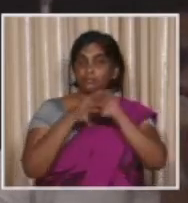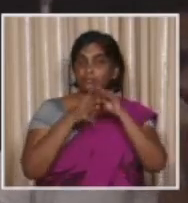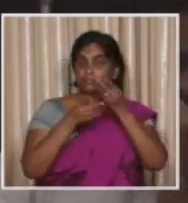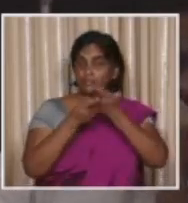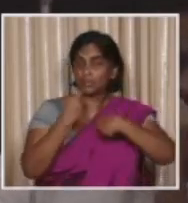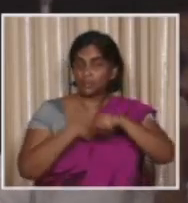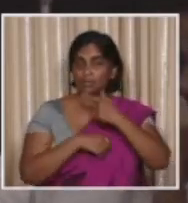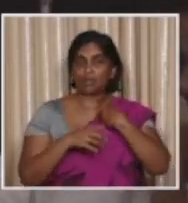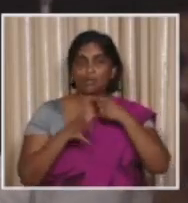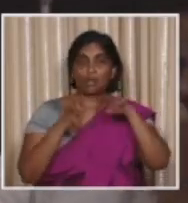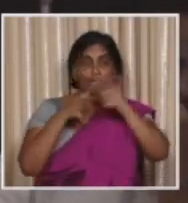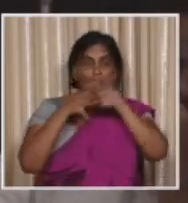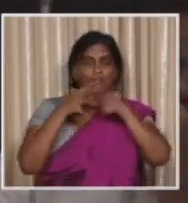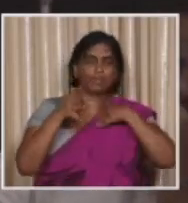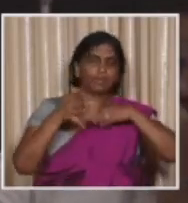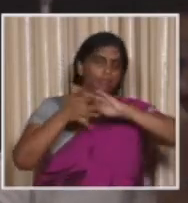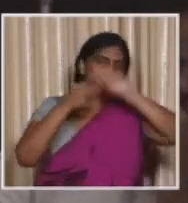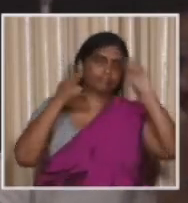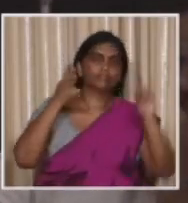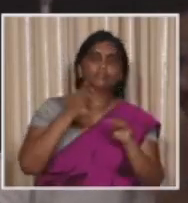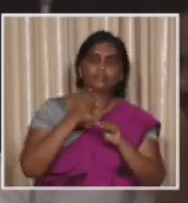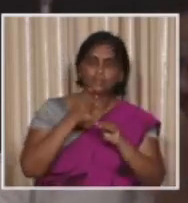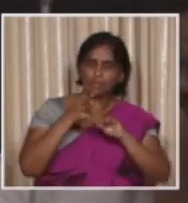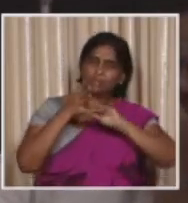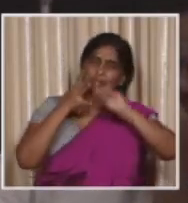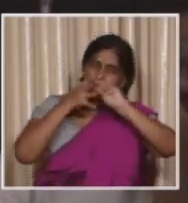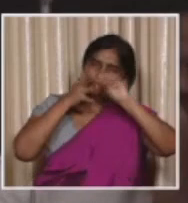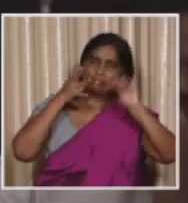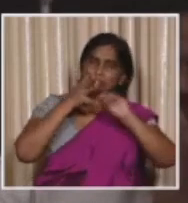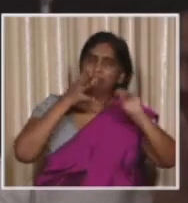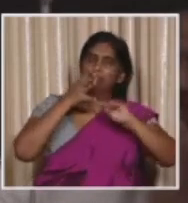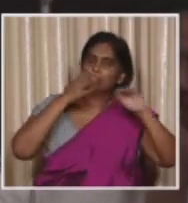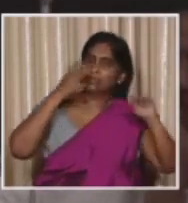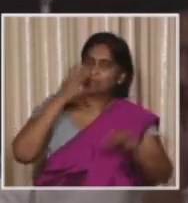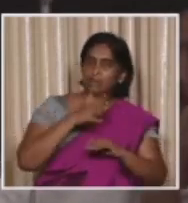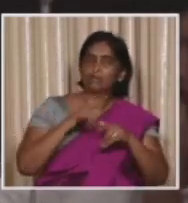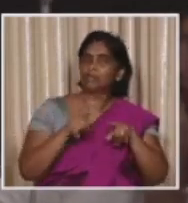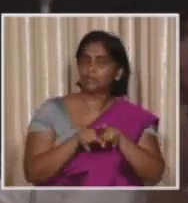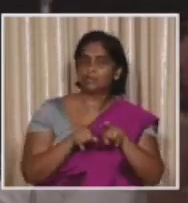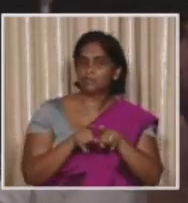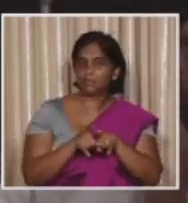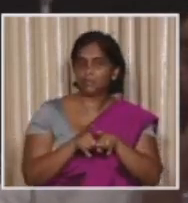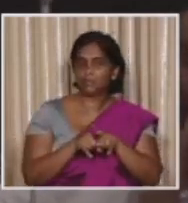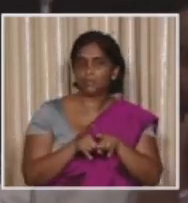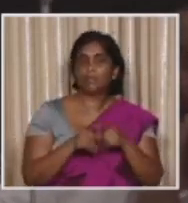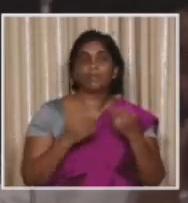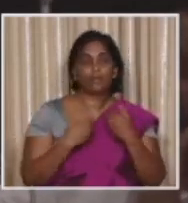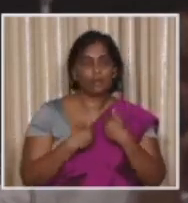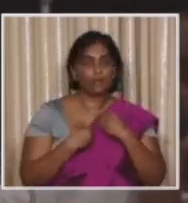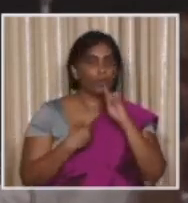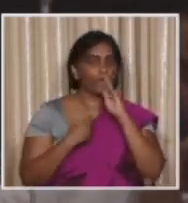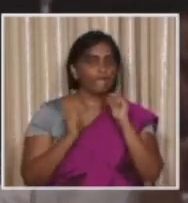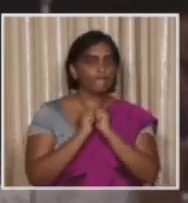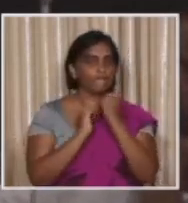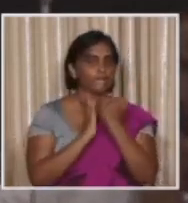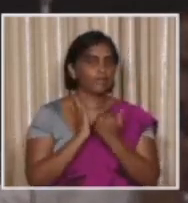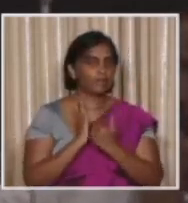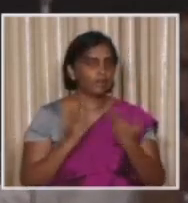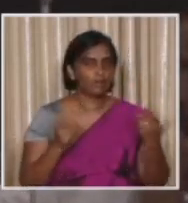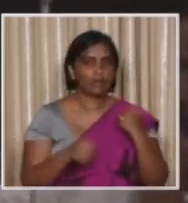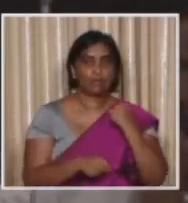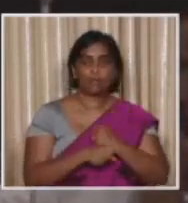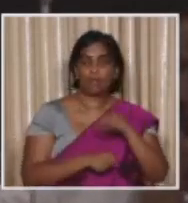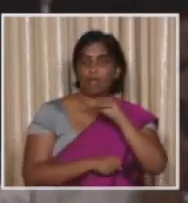වලදී අපි පහල දානවා. පහල දාගෙන පහල දාගෙන පහල දාගෙන යන්නේ අපිට කිසිම වැඩපිළිවෙලක් නැහැ,